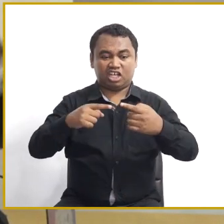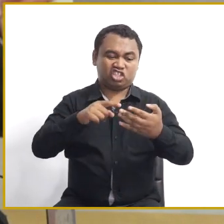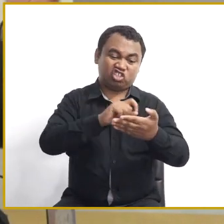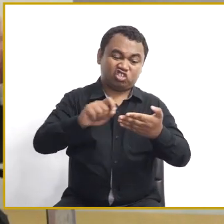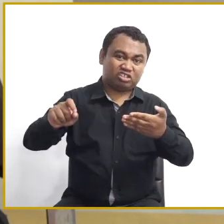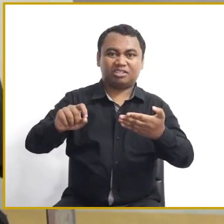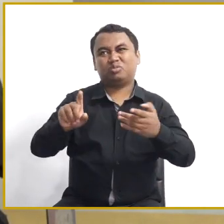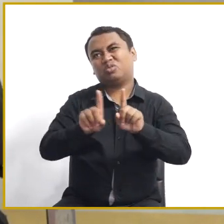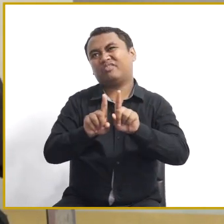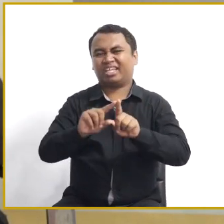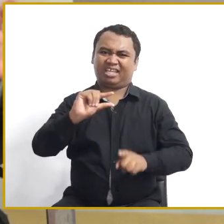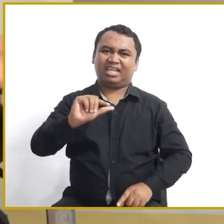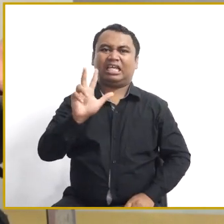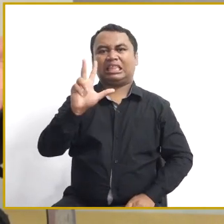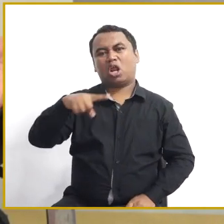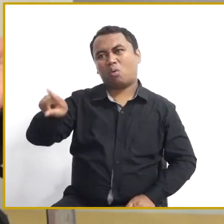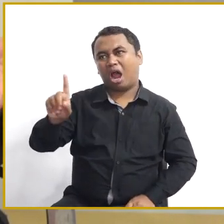30 000 euros 300 000 euros zavatra